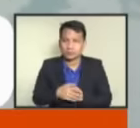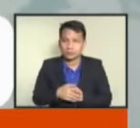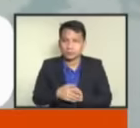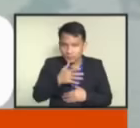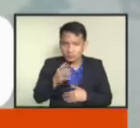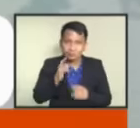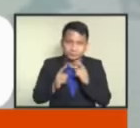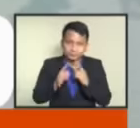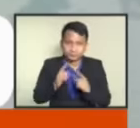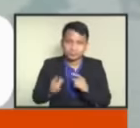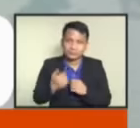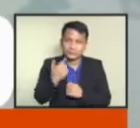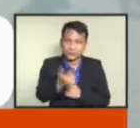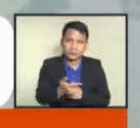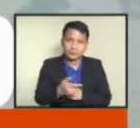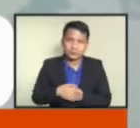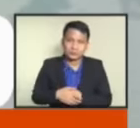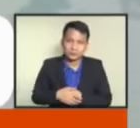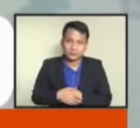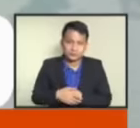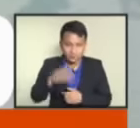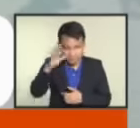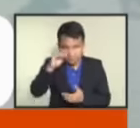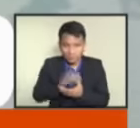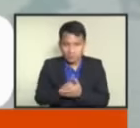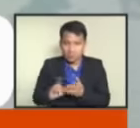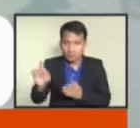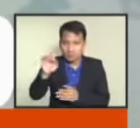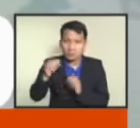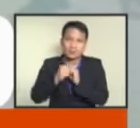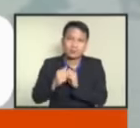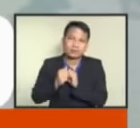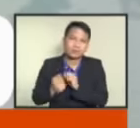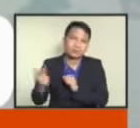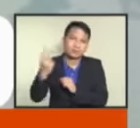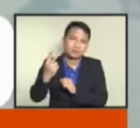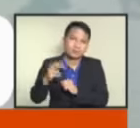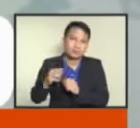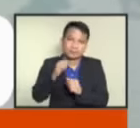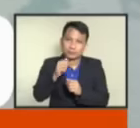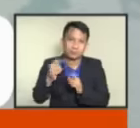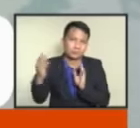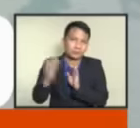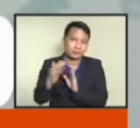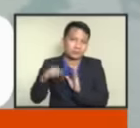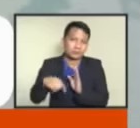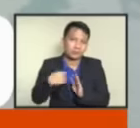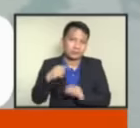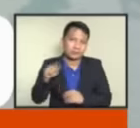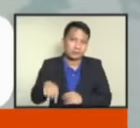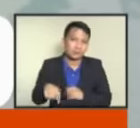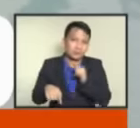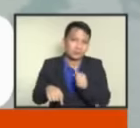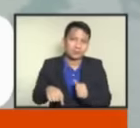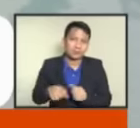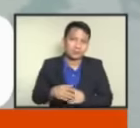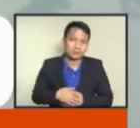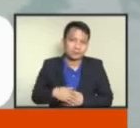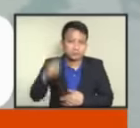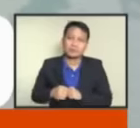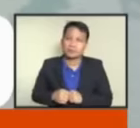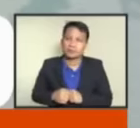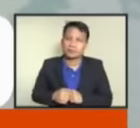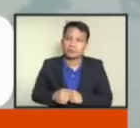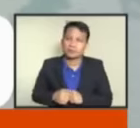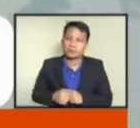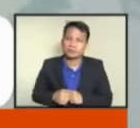hindi po siya bumaba. Tapos ngayon, mister mo, nasa taas kasama yung opo, hindi girl. Po sila humarap sa akin. Alam nila na sir na ano, hindi ko lang naisipan na ipapulisan